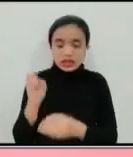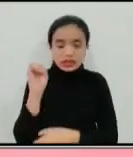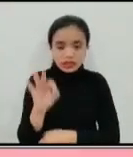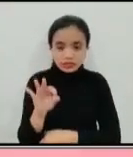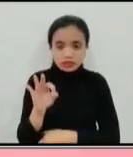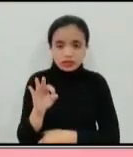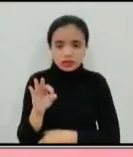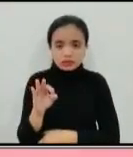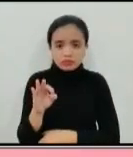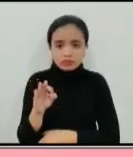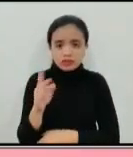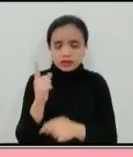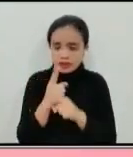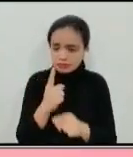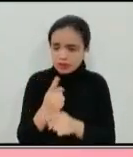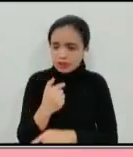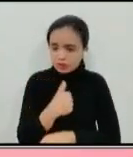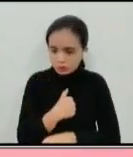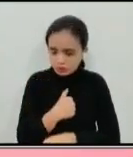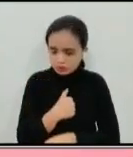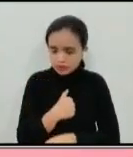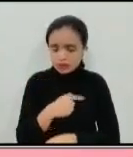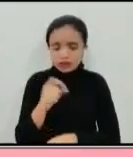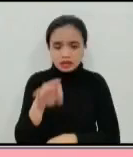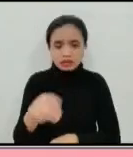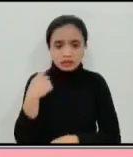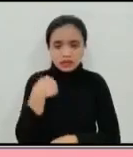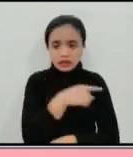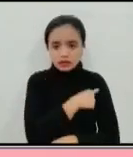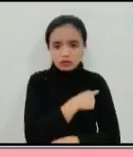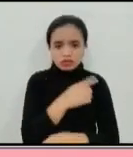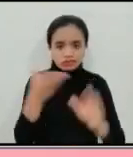correct that if we are going to compare yung